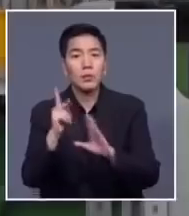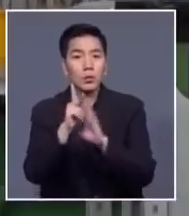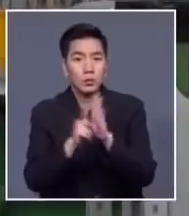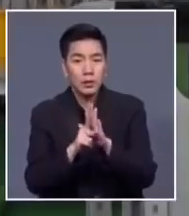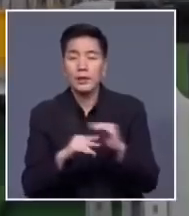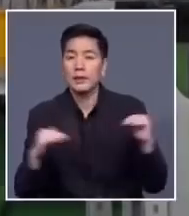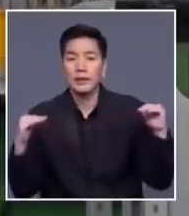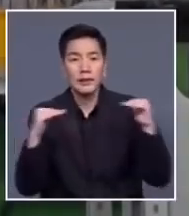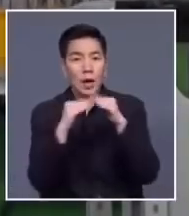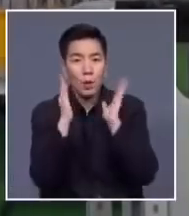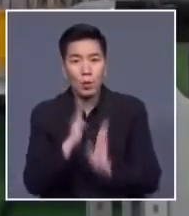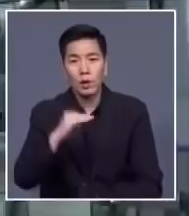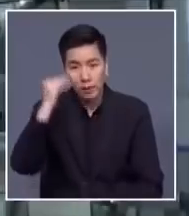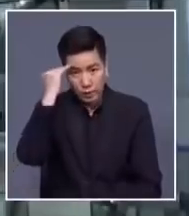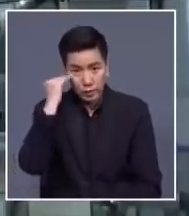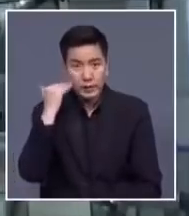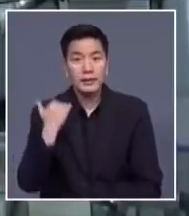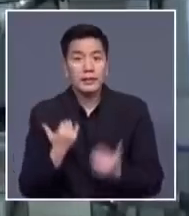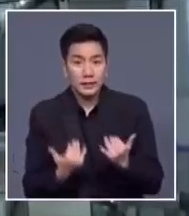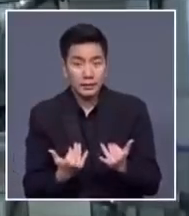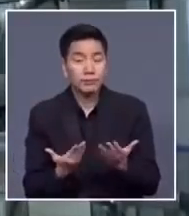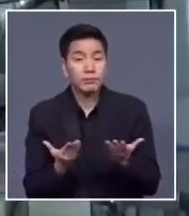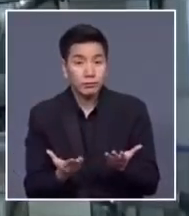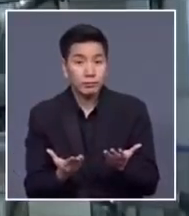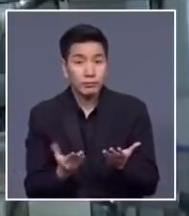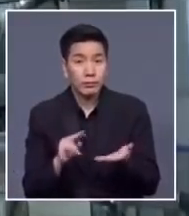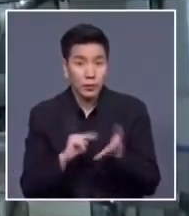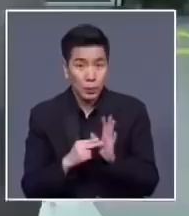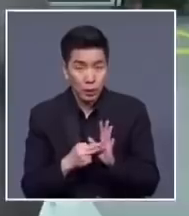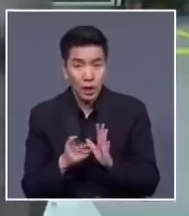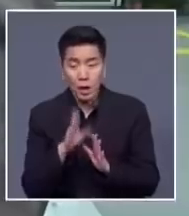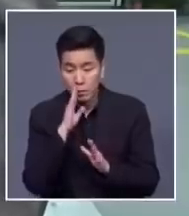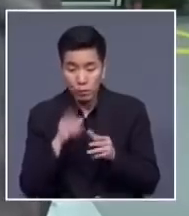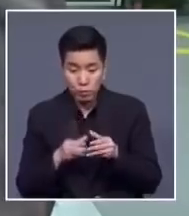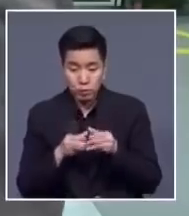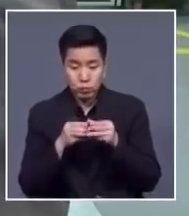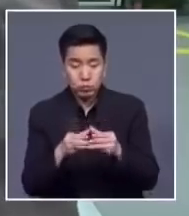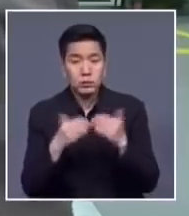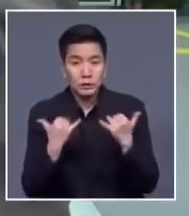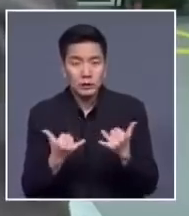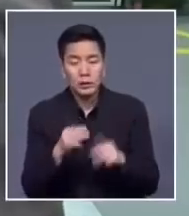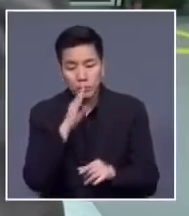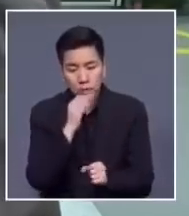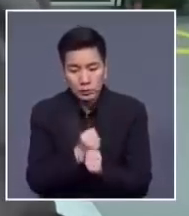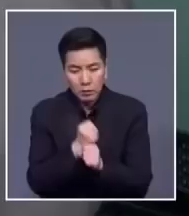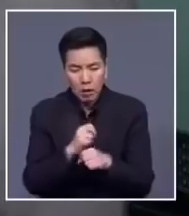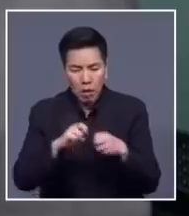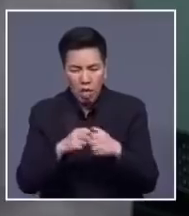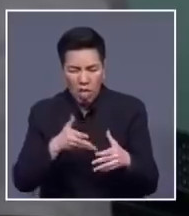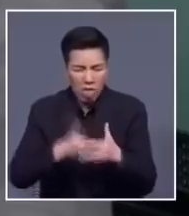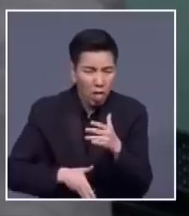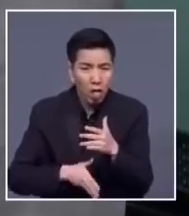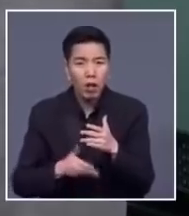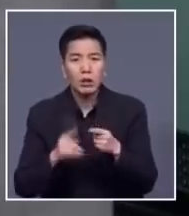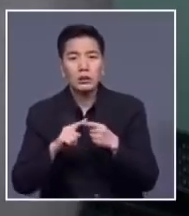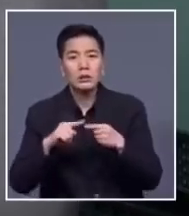มือนกับแรงงานของคนเกาหลีที่นี่เลยนะคร ับ เพราะฉะนั้นถ้ามาแบบนี้เนี่ยสมมติเราบังเอิญทำงานแล้วประสบอุบัติเหตุห